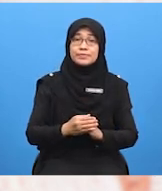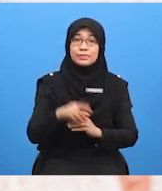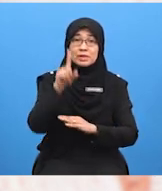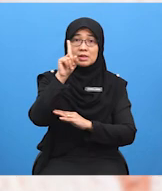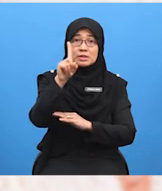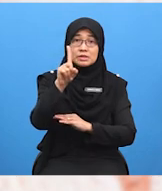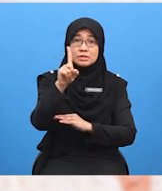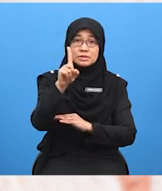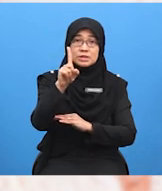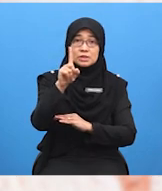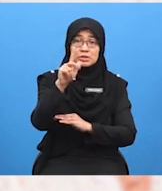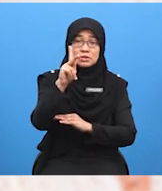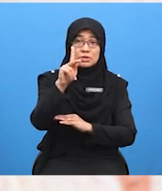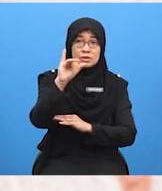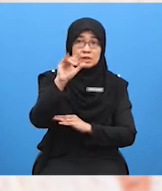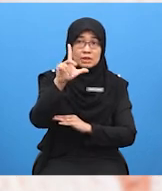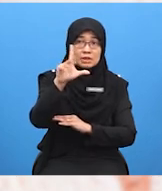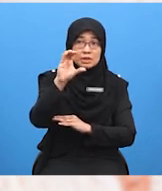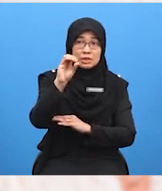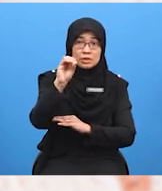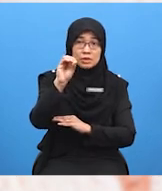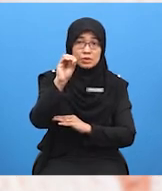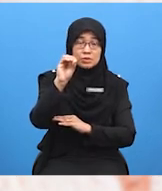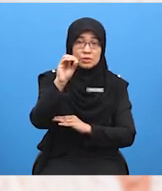satu kilo ohm, LED,